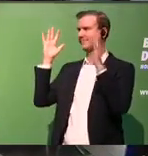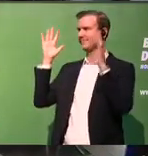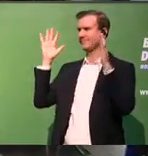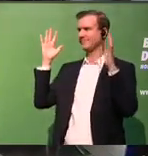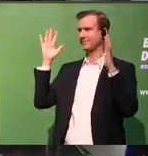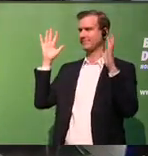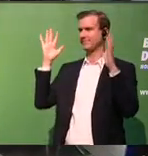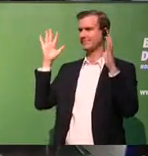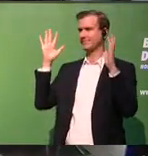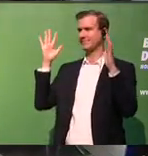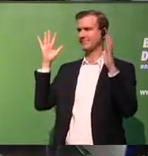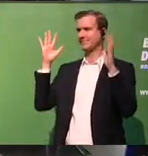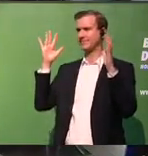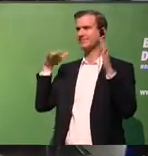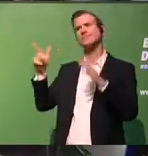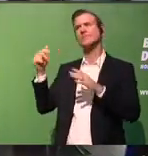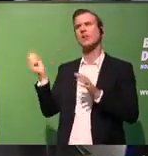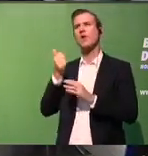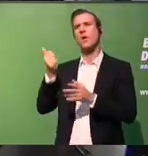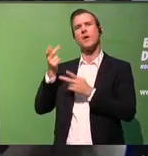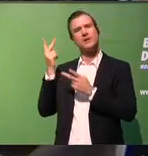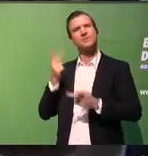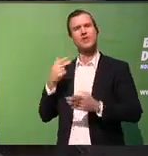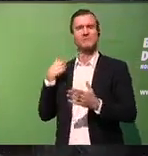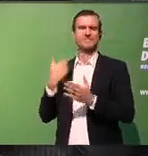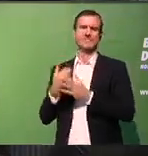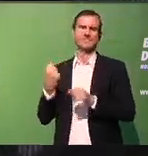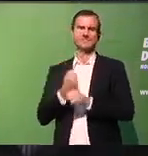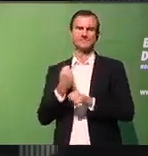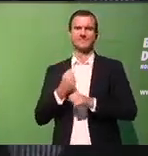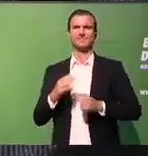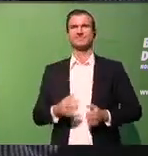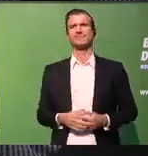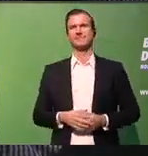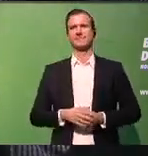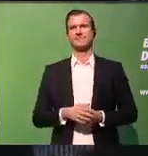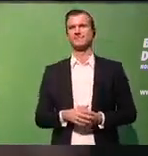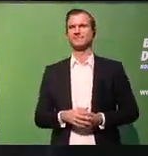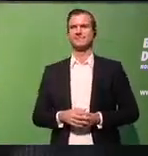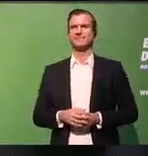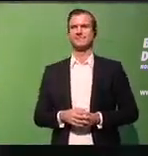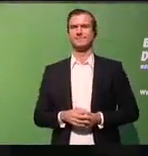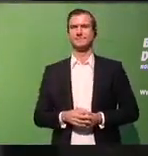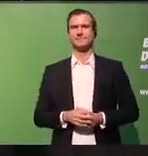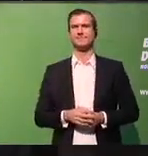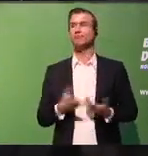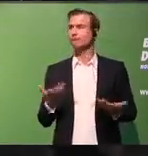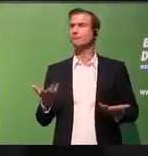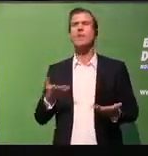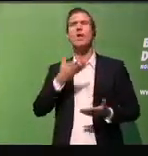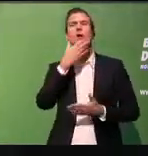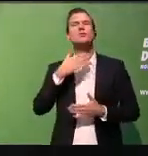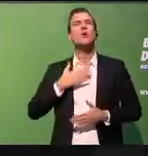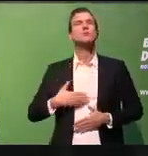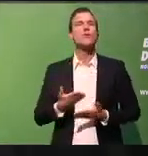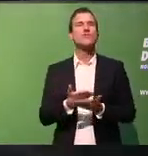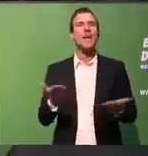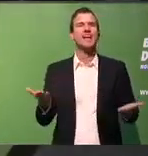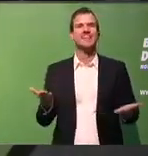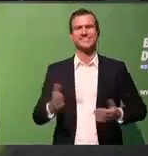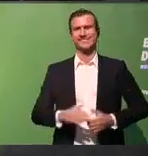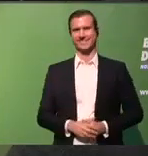für diesen wunderbaren Service hier. Und ja, schönen Sonntag noch.